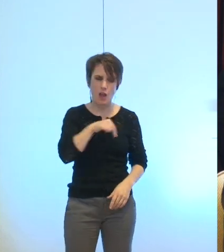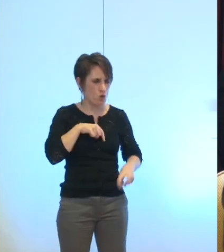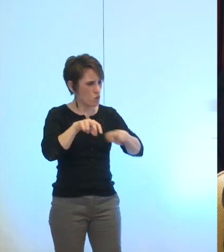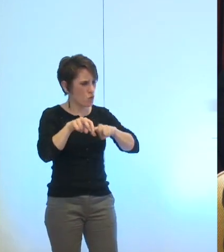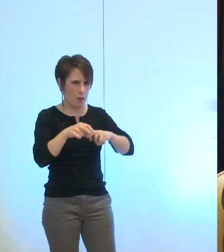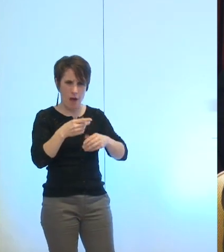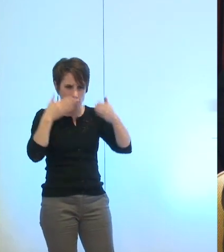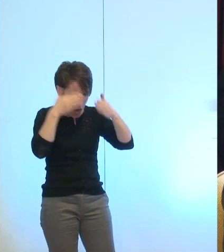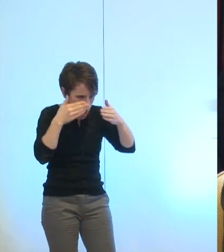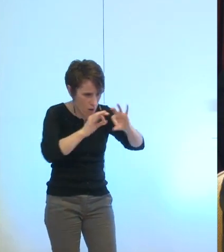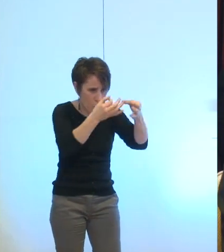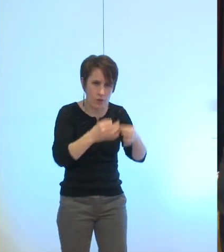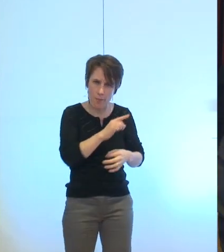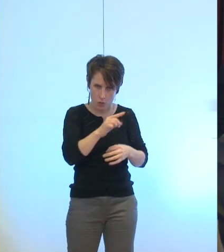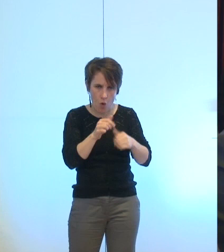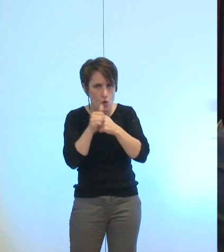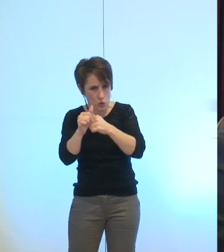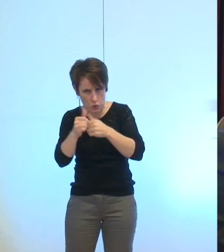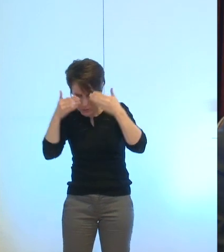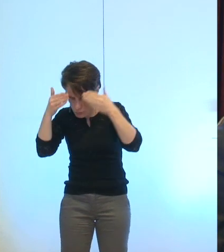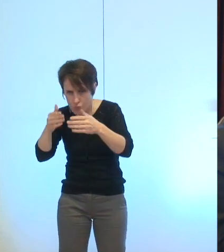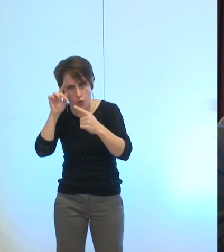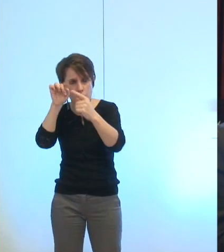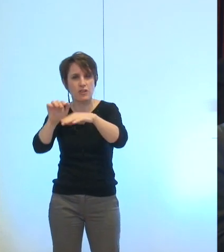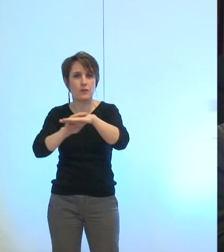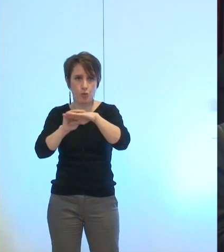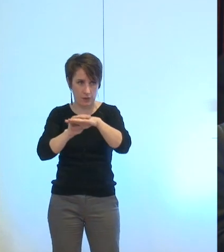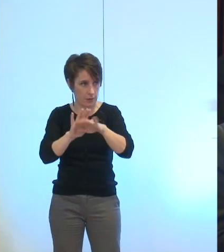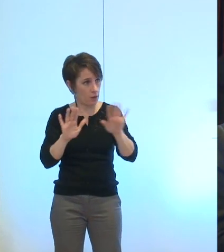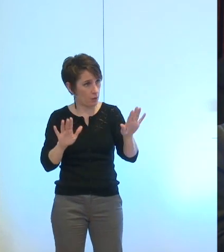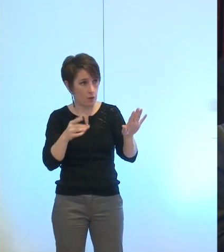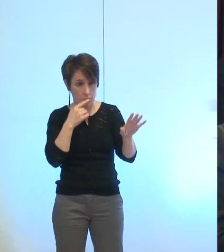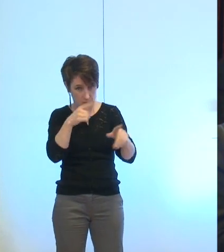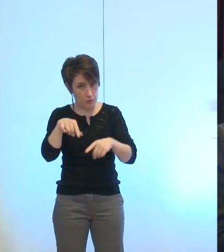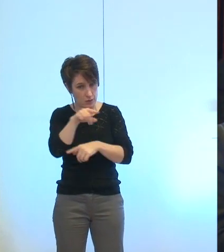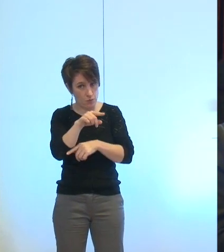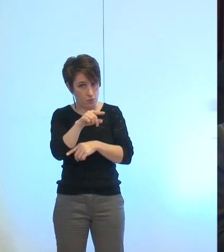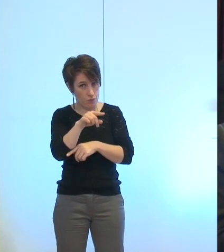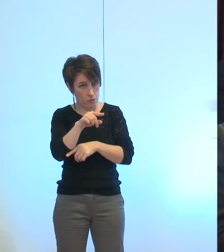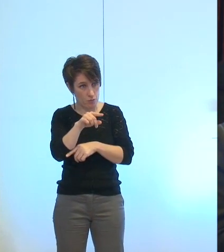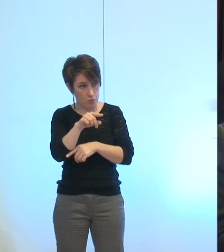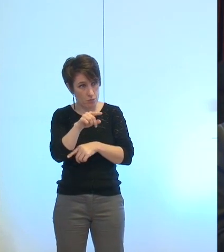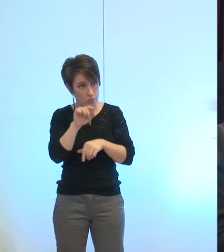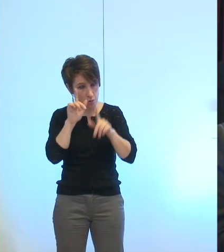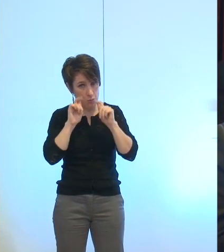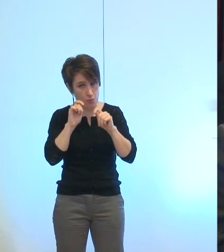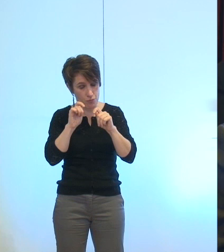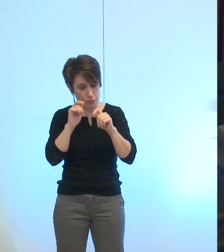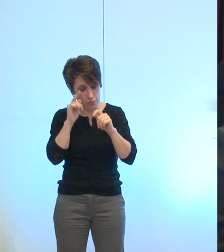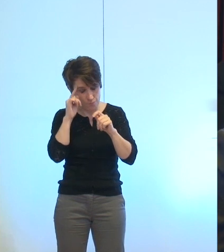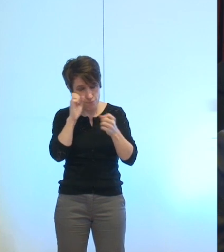bien à un projet un projet d'amortissement au maximum de la crise et